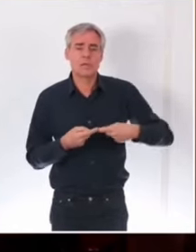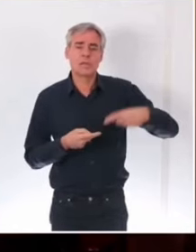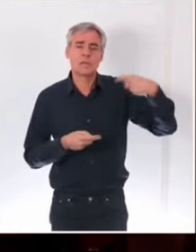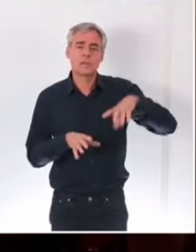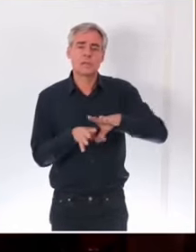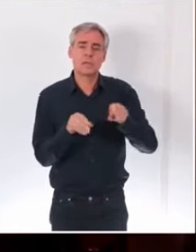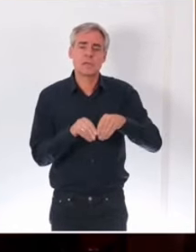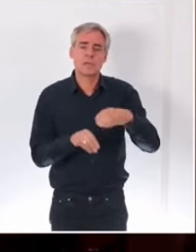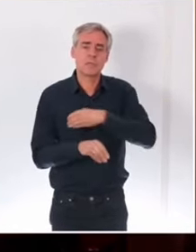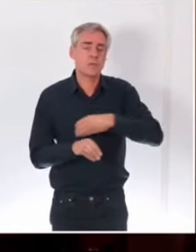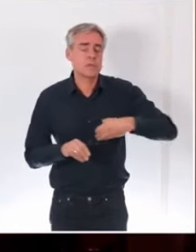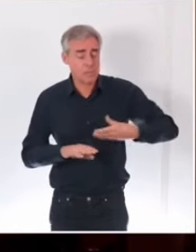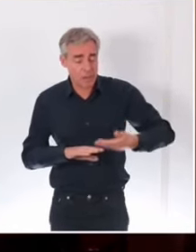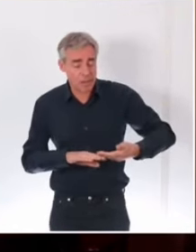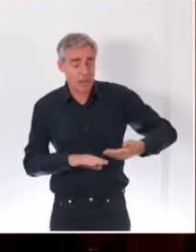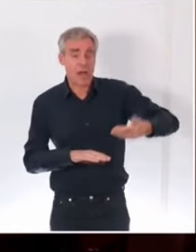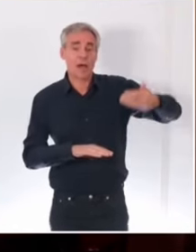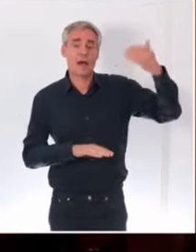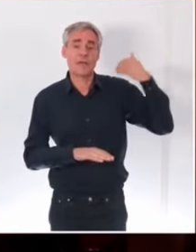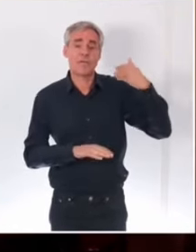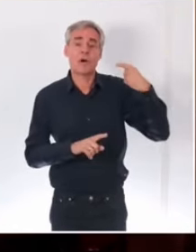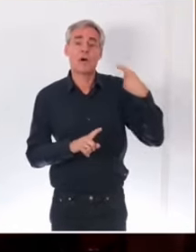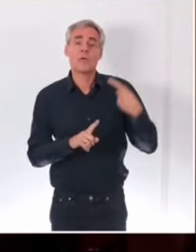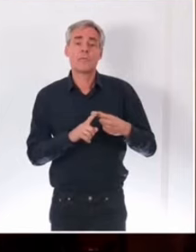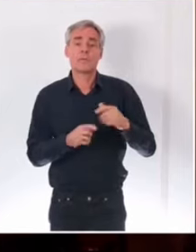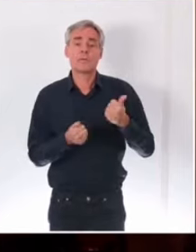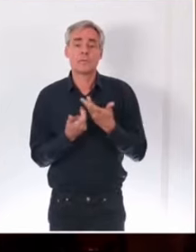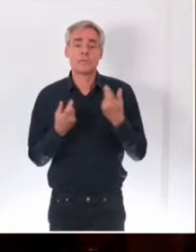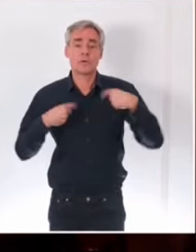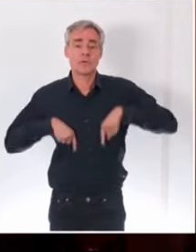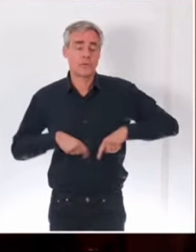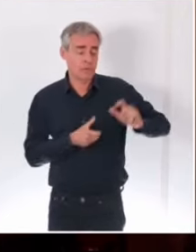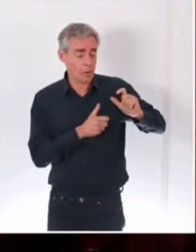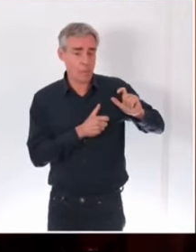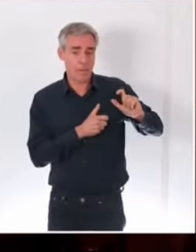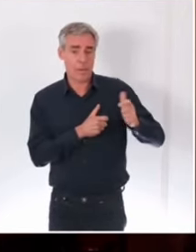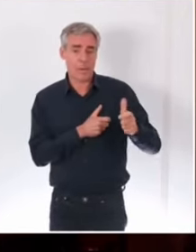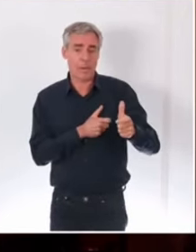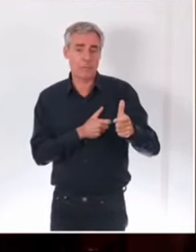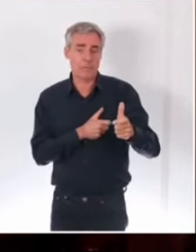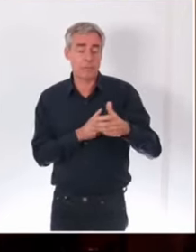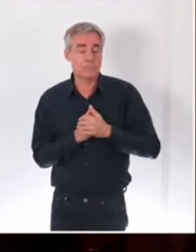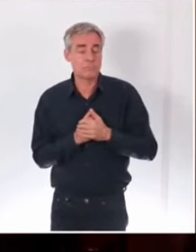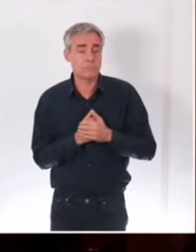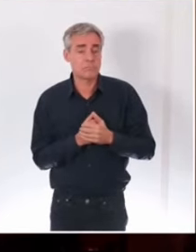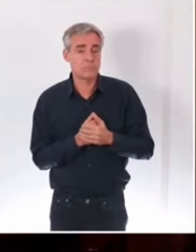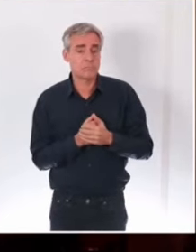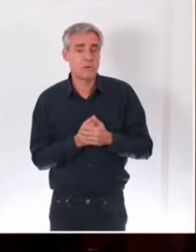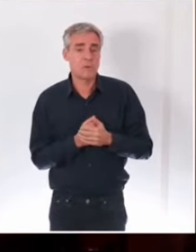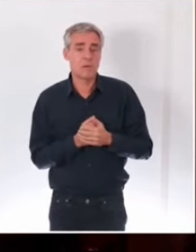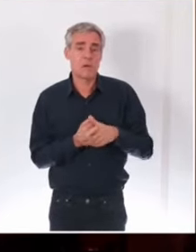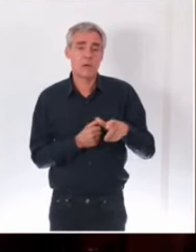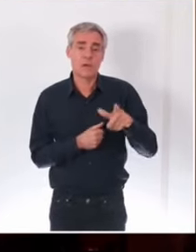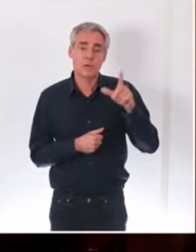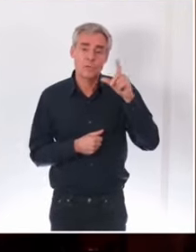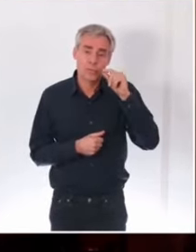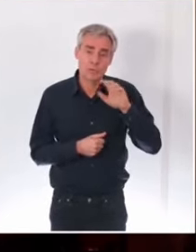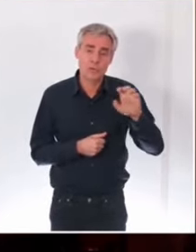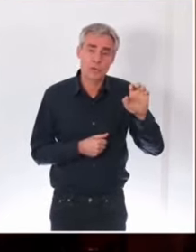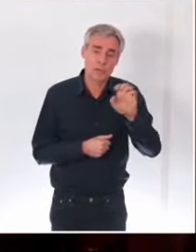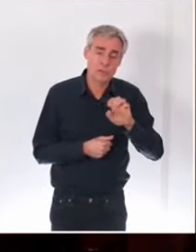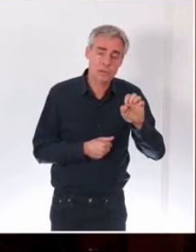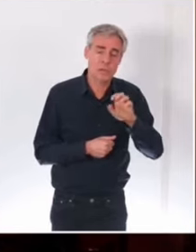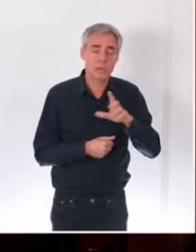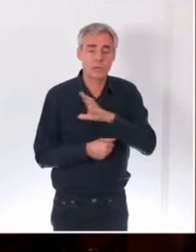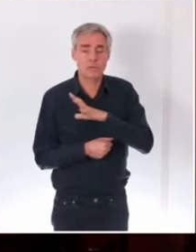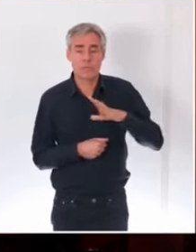et puis surtout les politiques menées par les différents gouvernements successifs de l'État français, dépeints par Monsieur Escotte, par Madame Le Serre